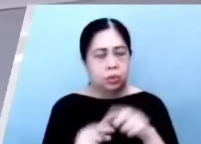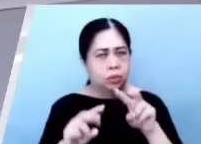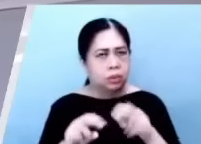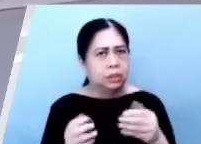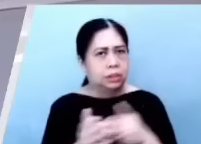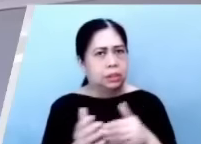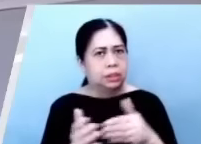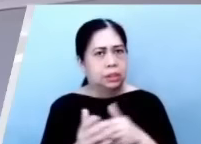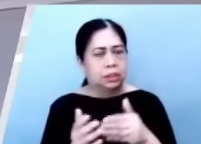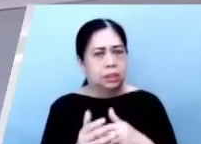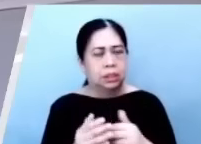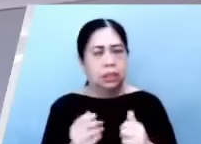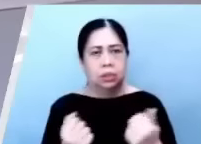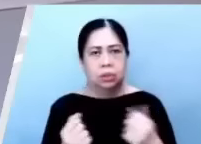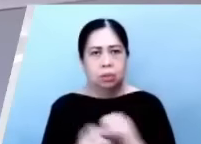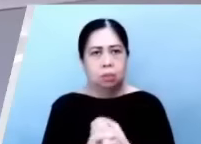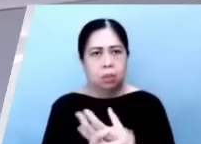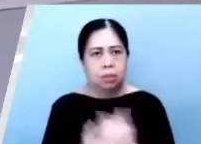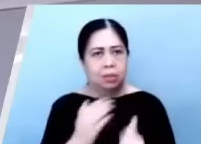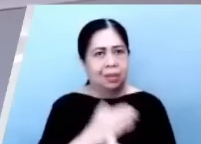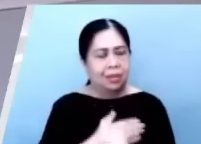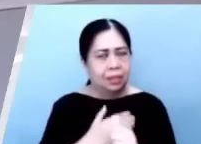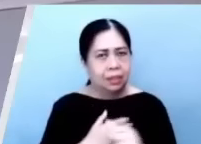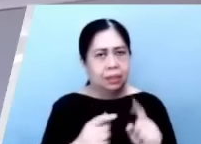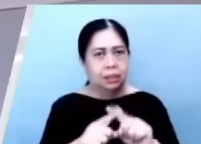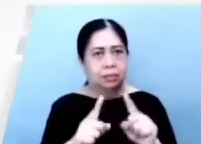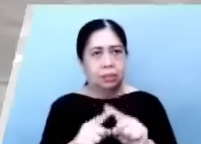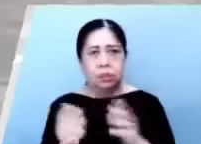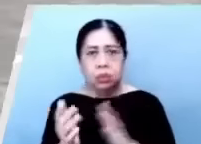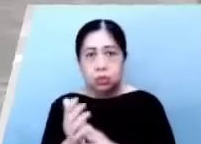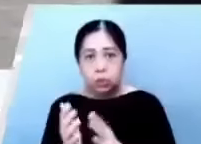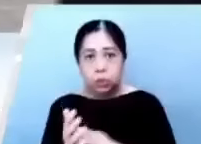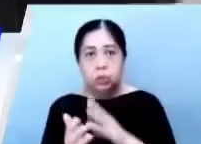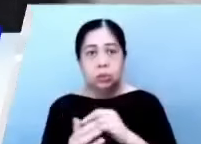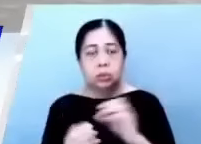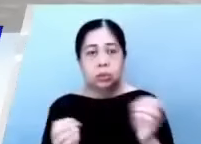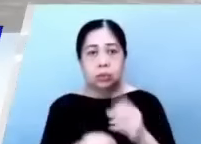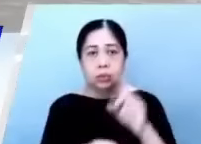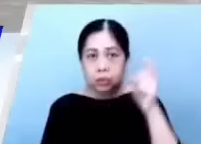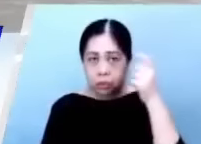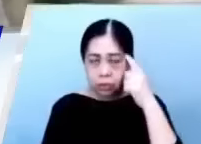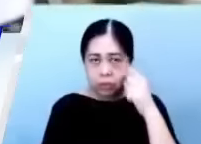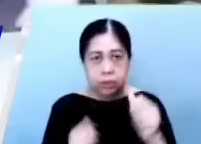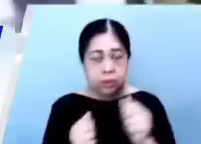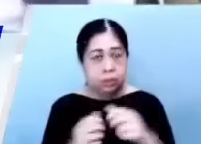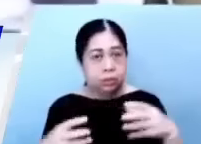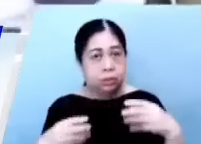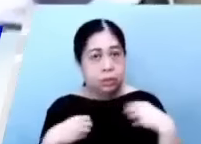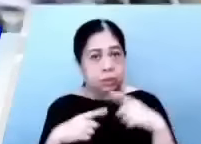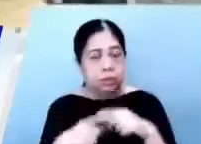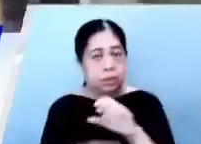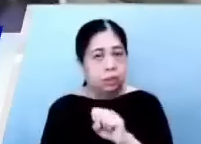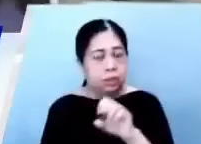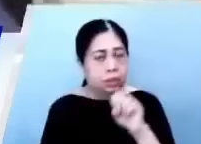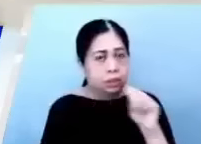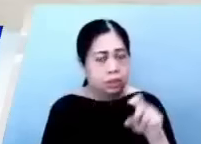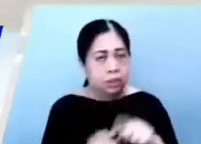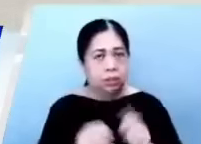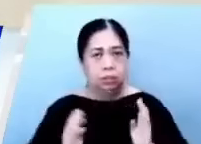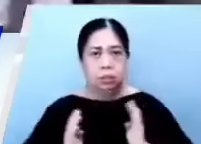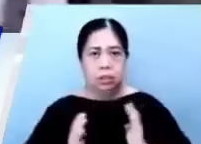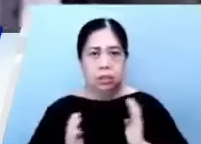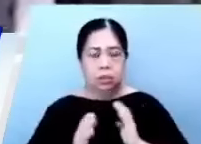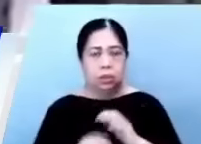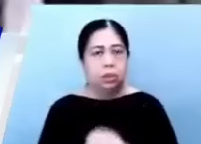bomb threat sa ilang paaralan at ahensya ng gobyerno. Kabilang sa nakatanggap ng bomb threat, ang SSS Baguio City Branch